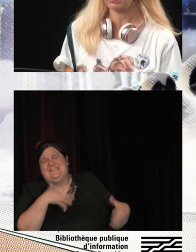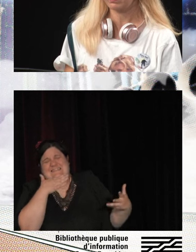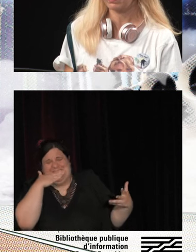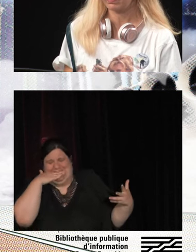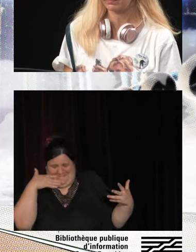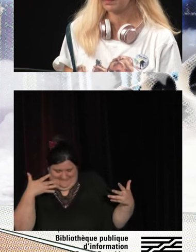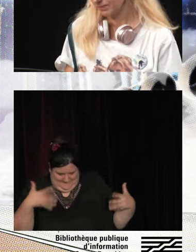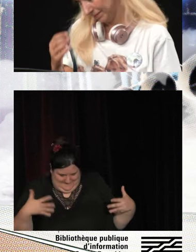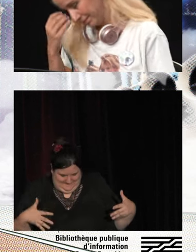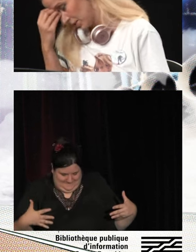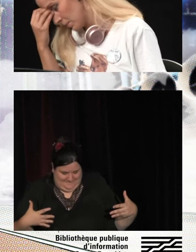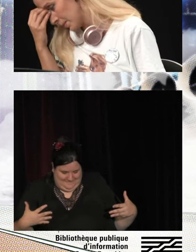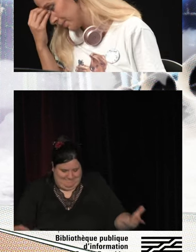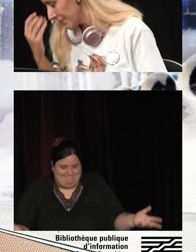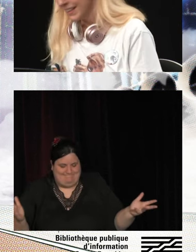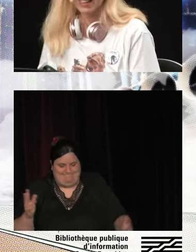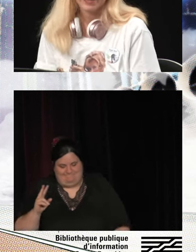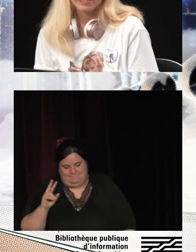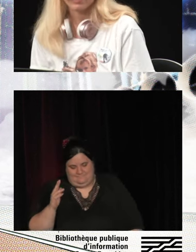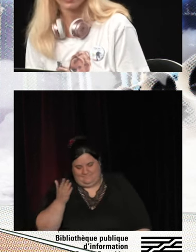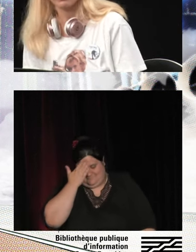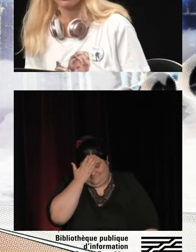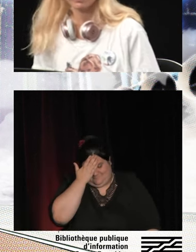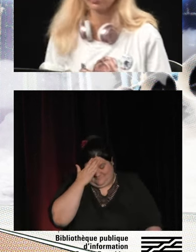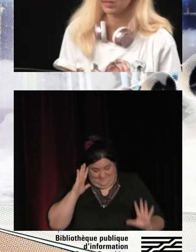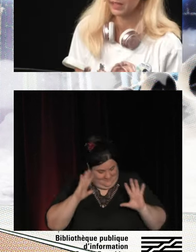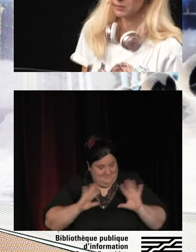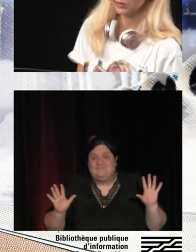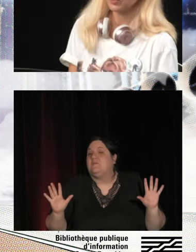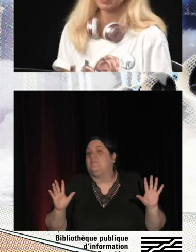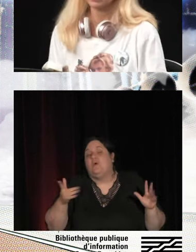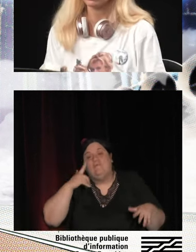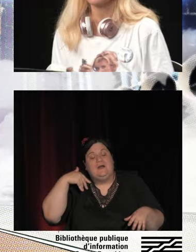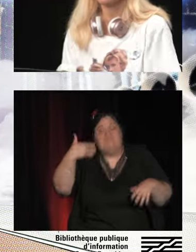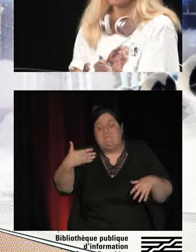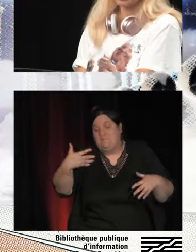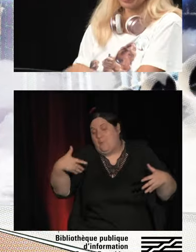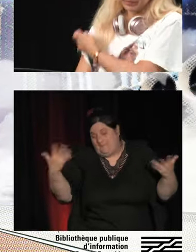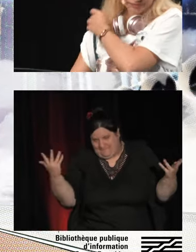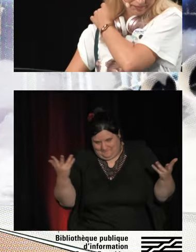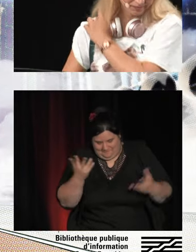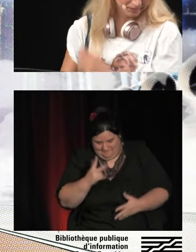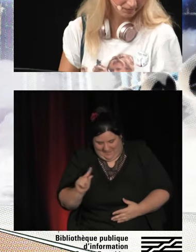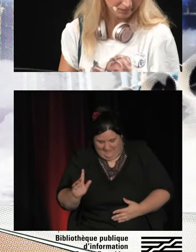problème. JPP. Ça va être un petit problème pour après, mais écoutez, c'est pas grave.